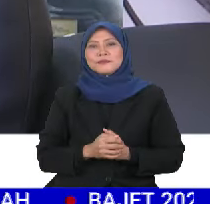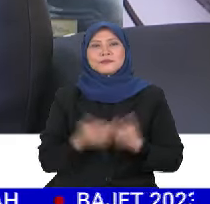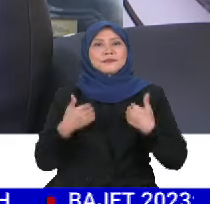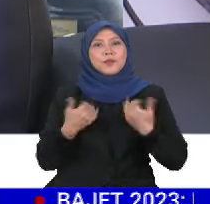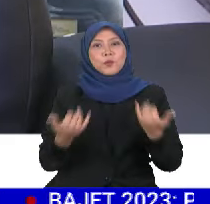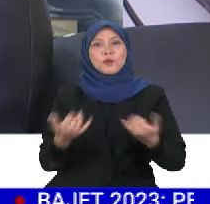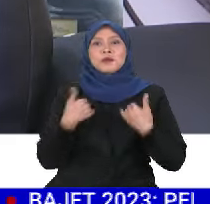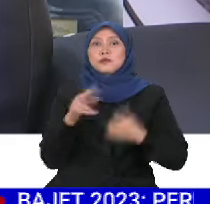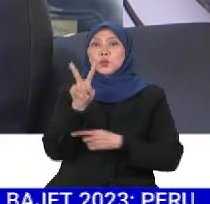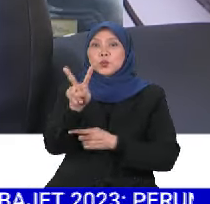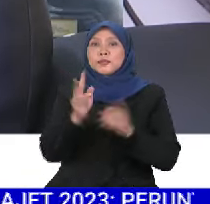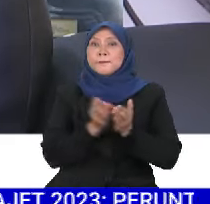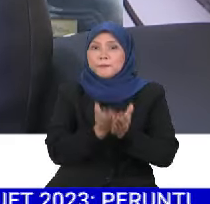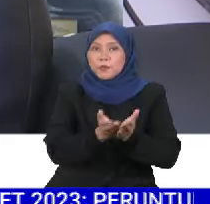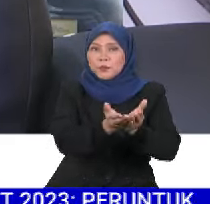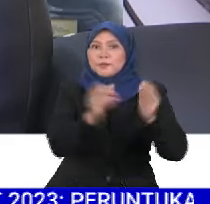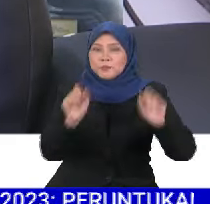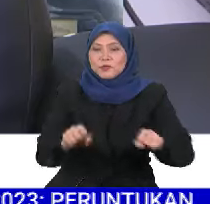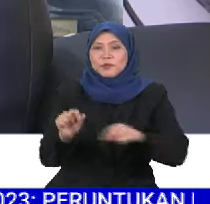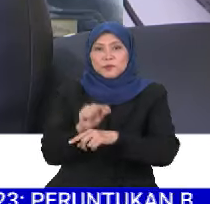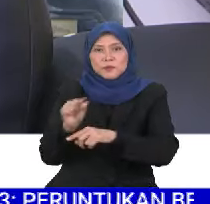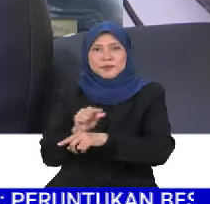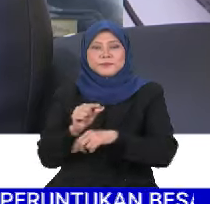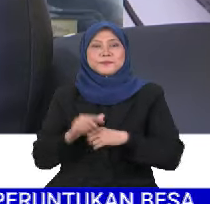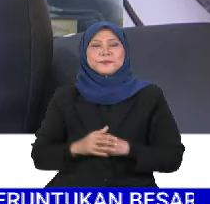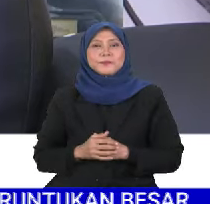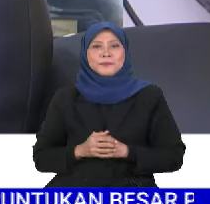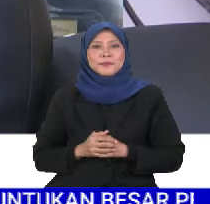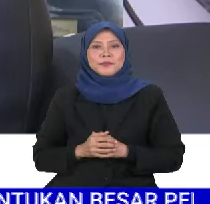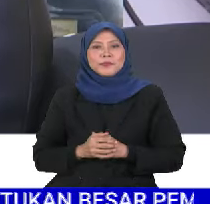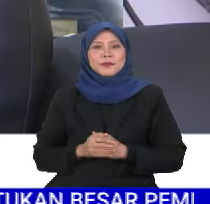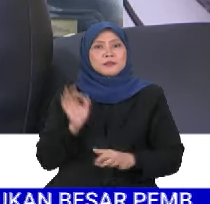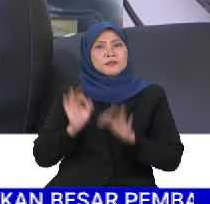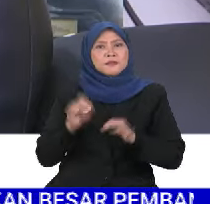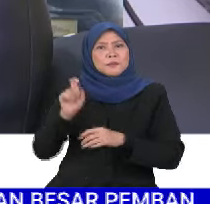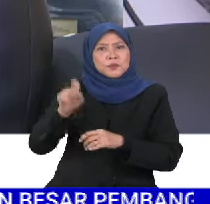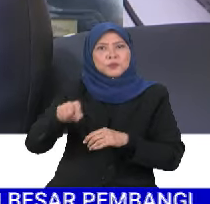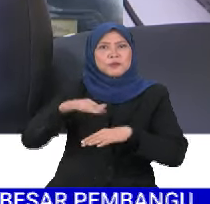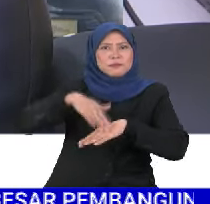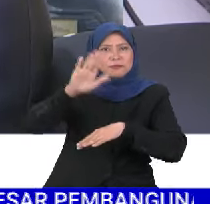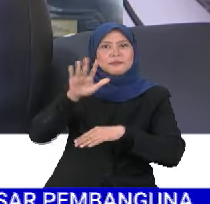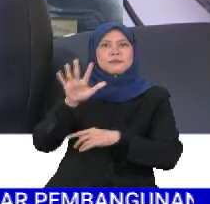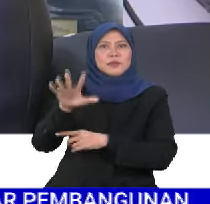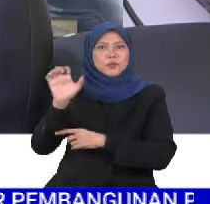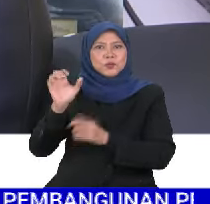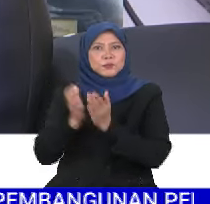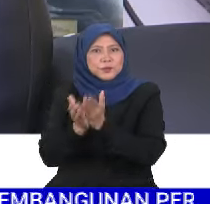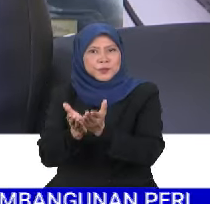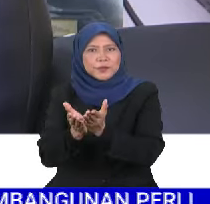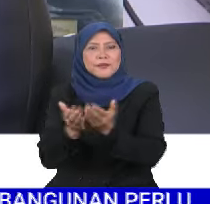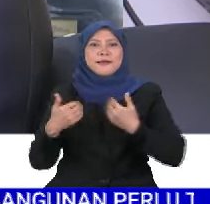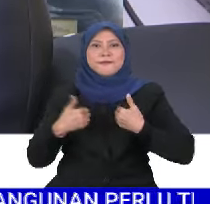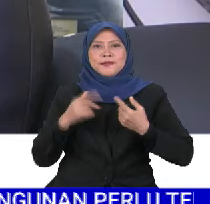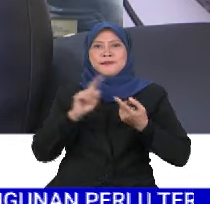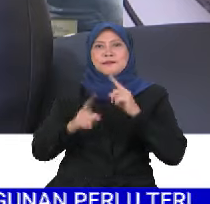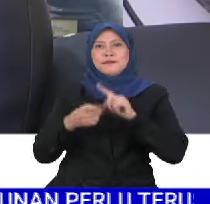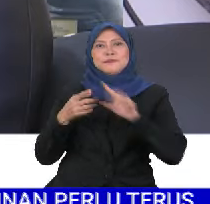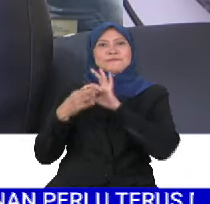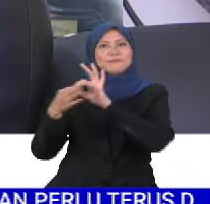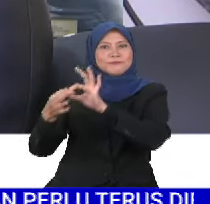buah bot yang boleh kita gunakan. Dan sekiranya keperluan lebih daripada jumlah tersebut, kita juga telah ada rakan